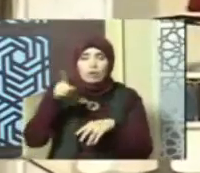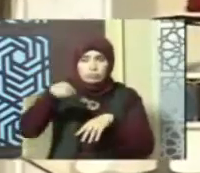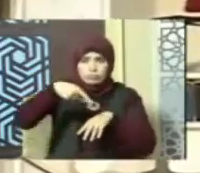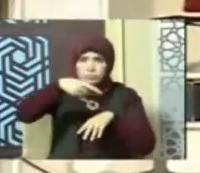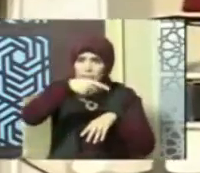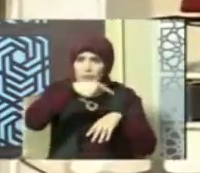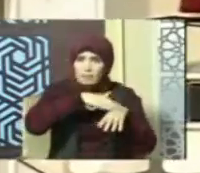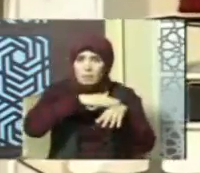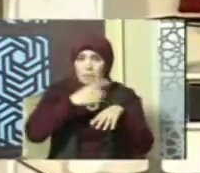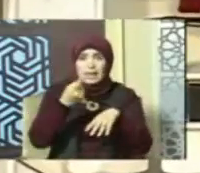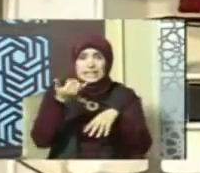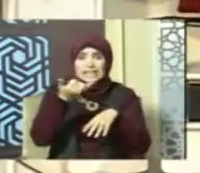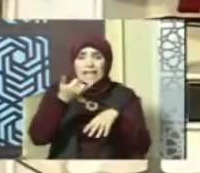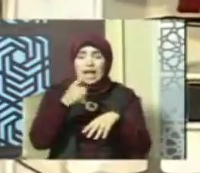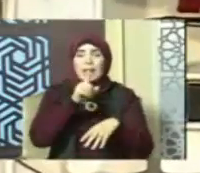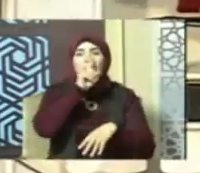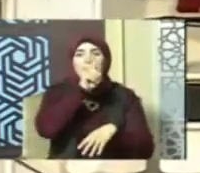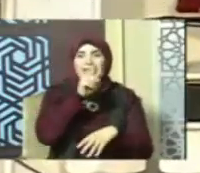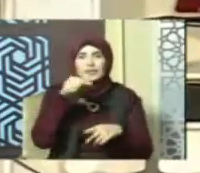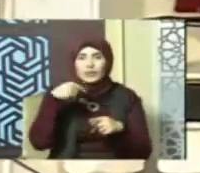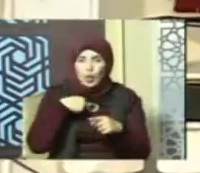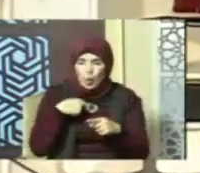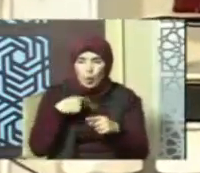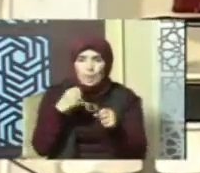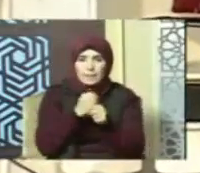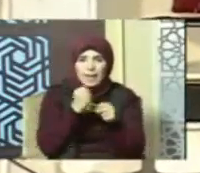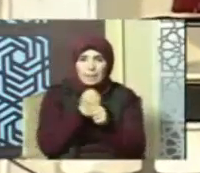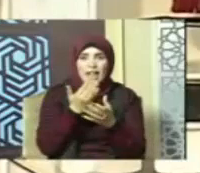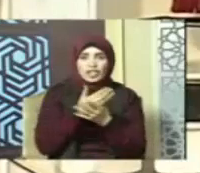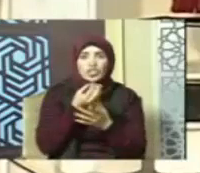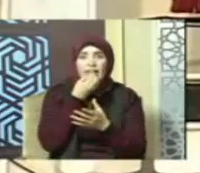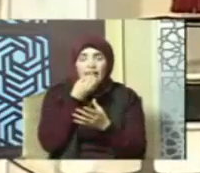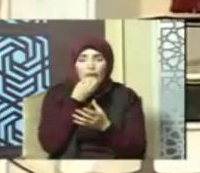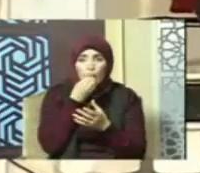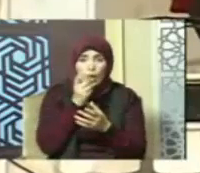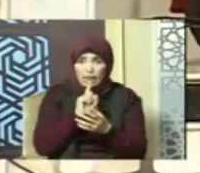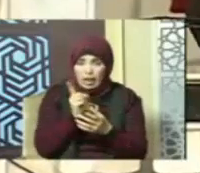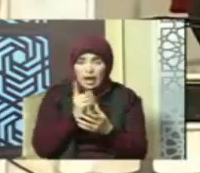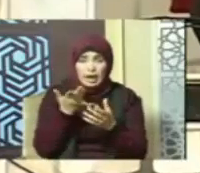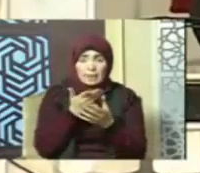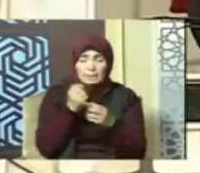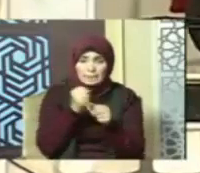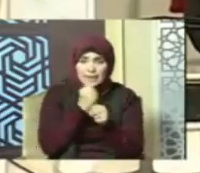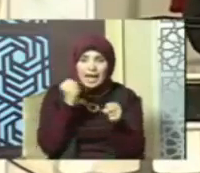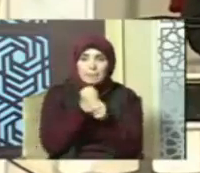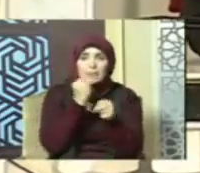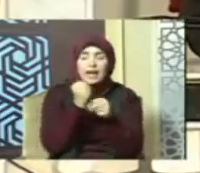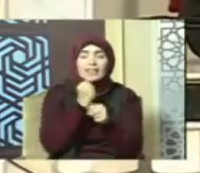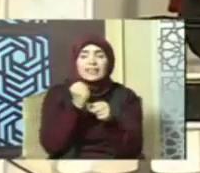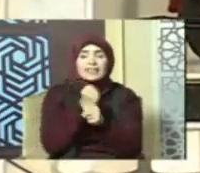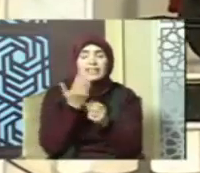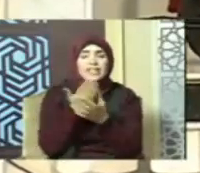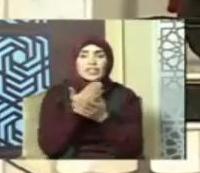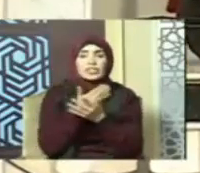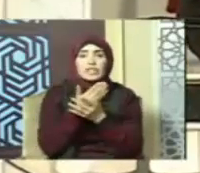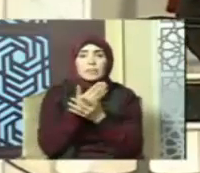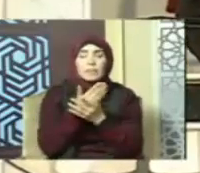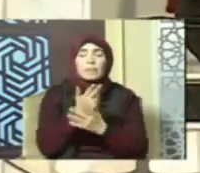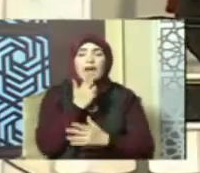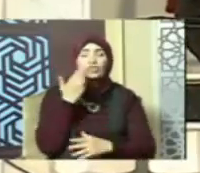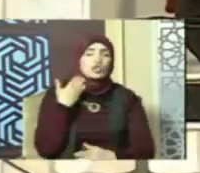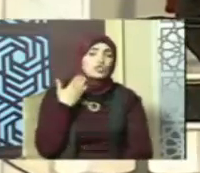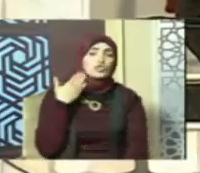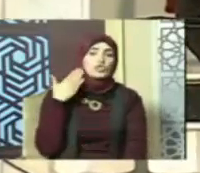أنه كان لا يعمل لحاجة إلى الطعام أو الشراب أو المال، وإنما كان يعمل لشرف